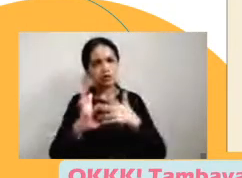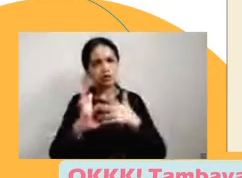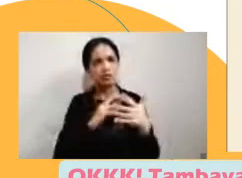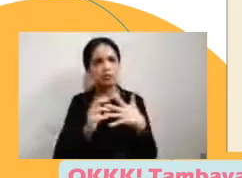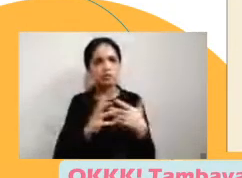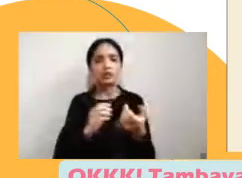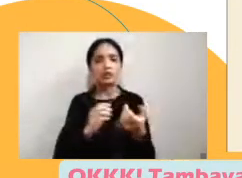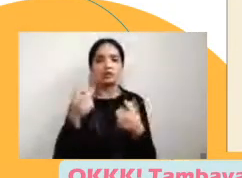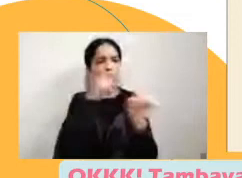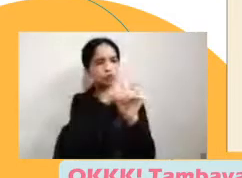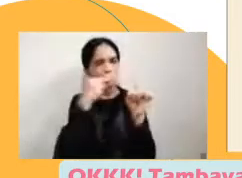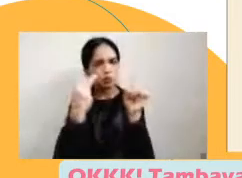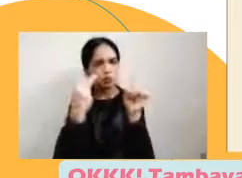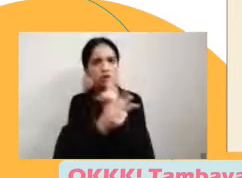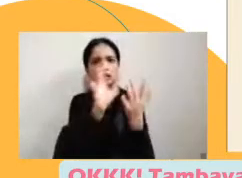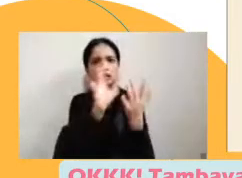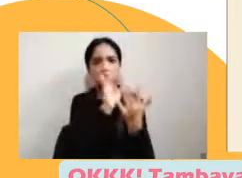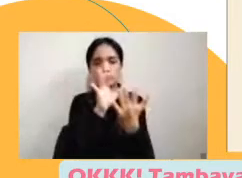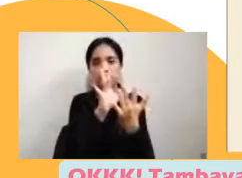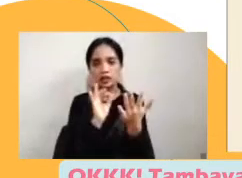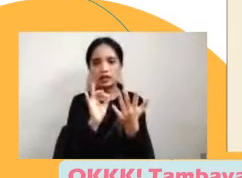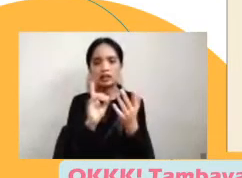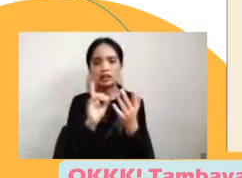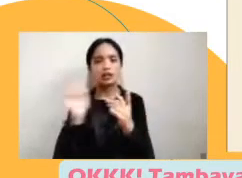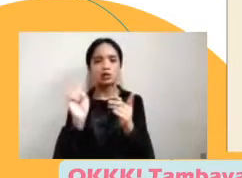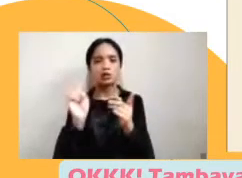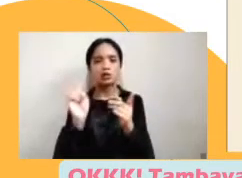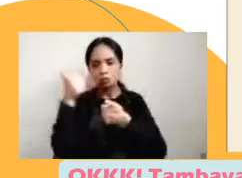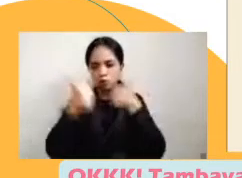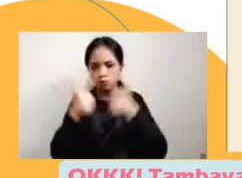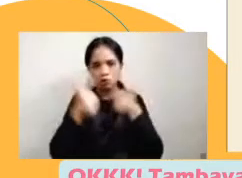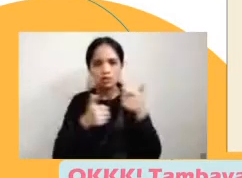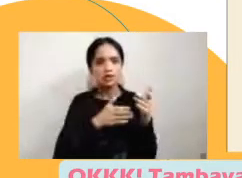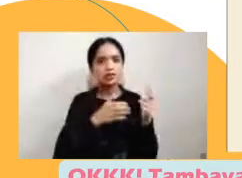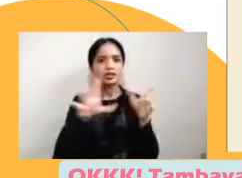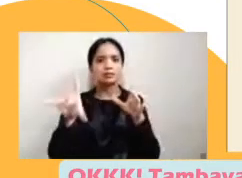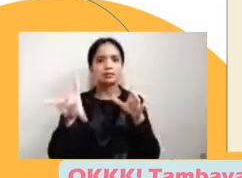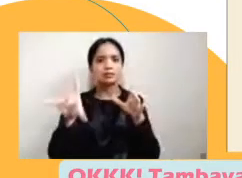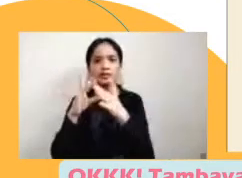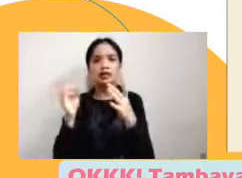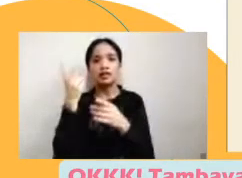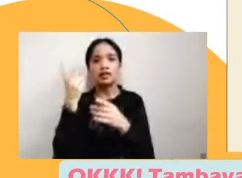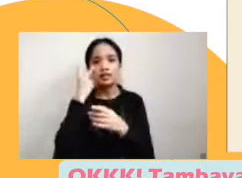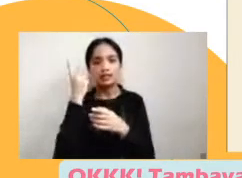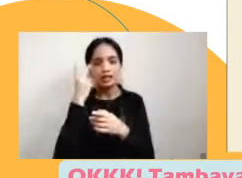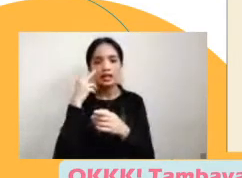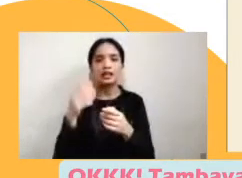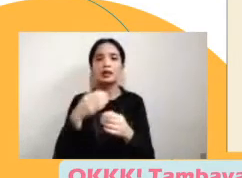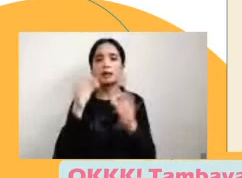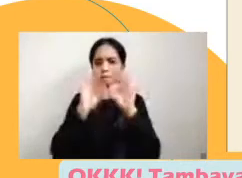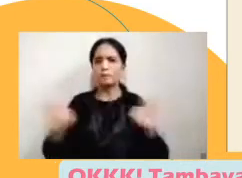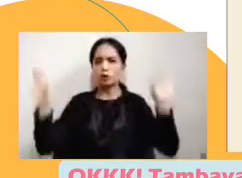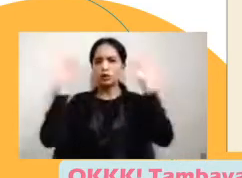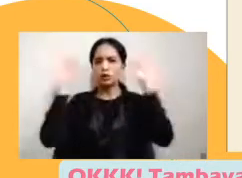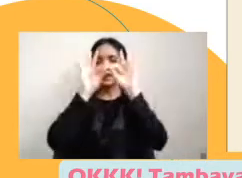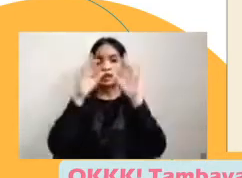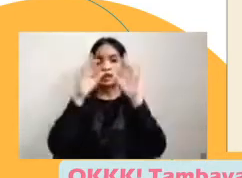at pipiliing direksyon. Okay? Mahalaga rin mga katambayers na tayo ay may another